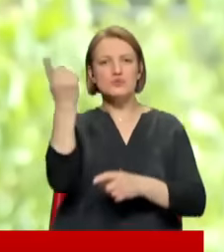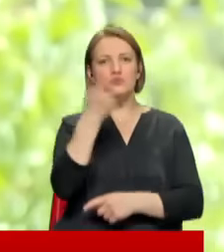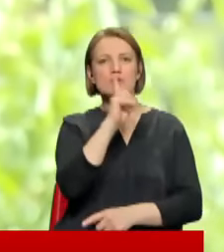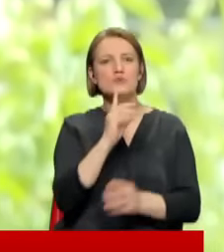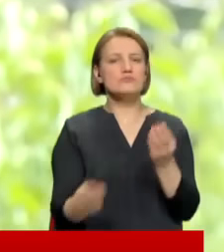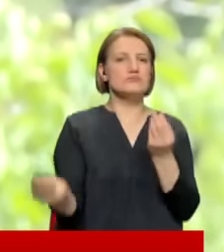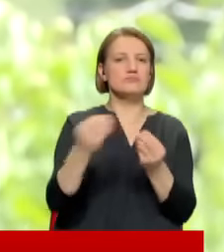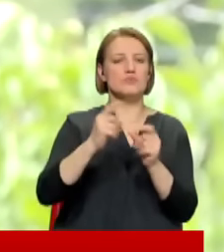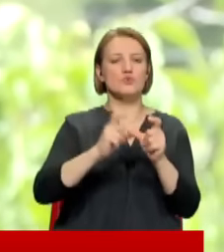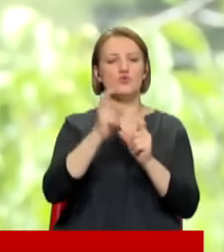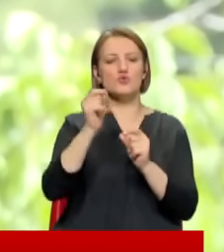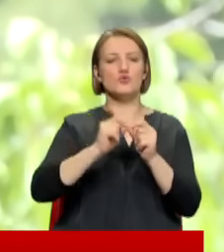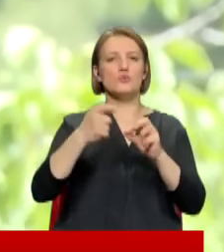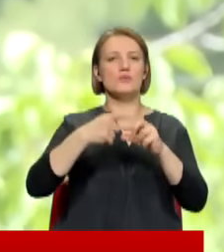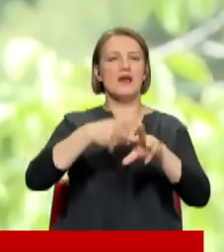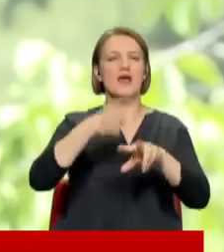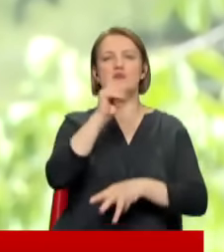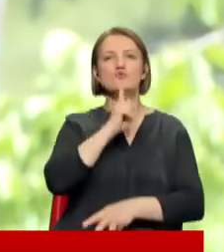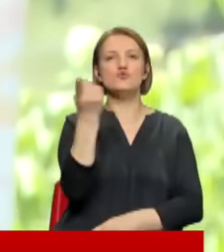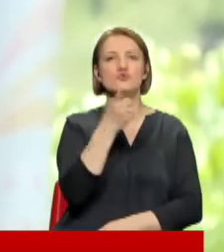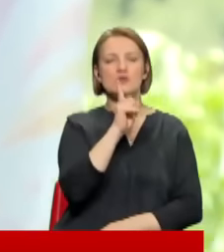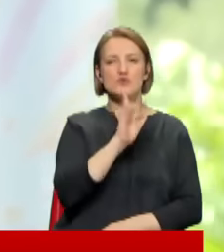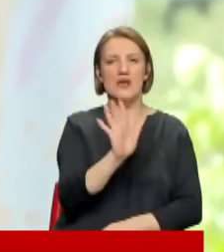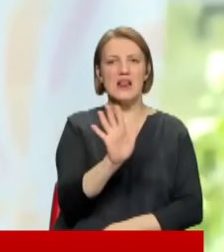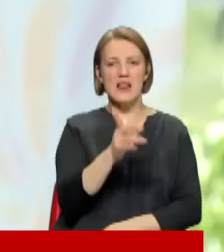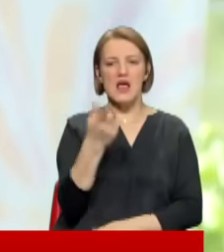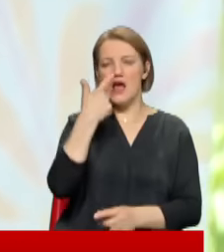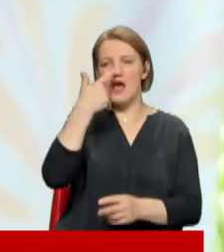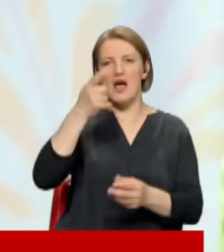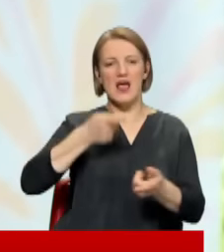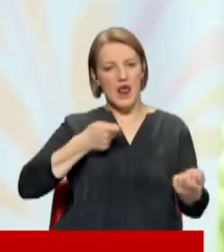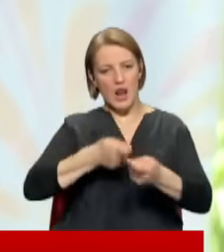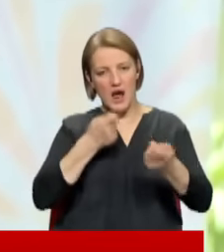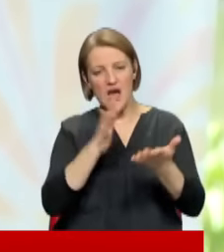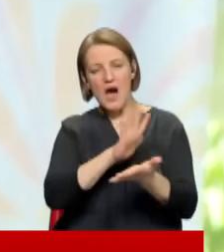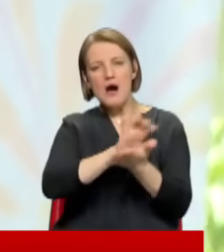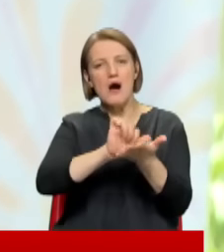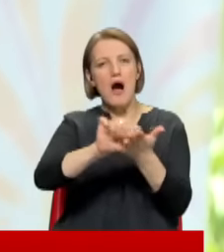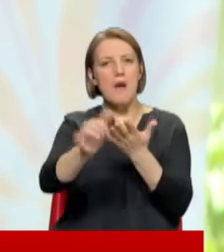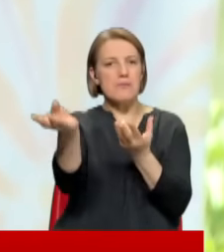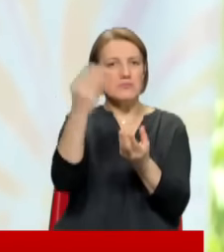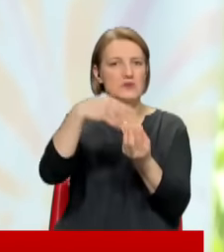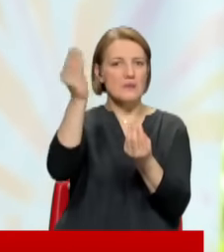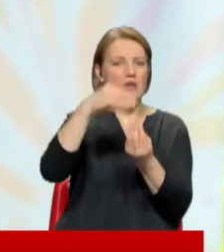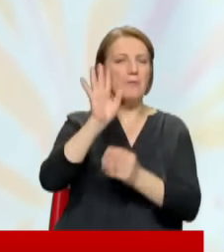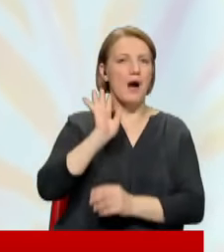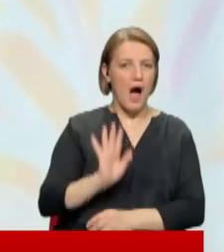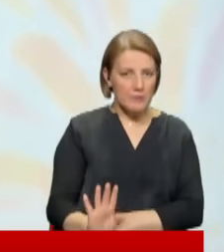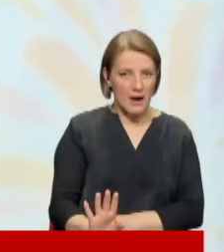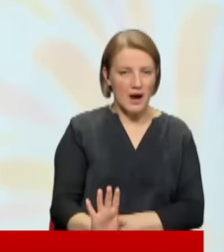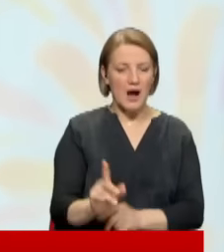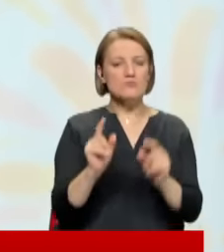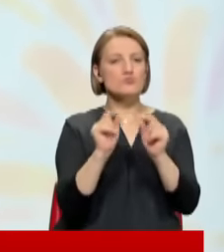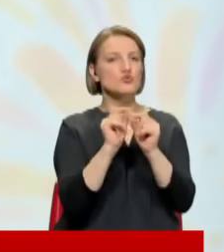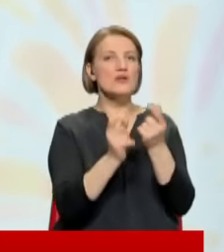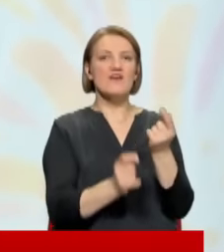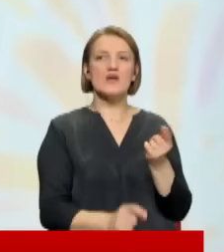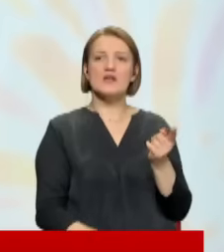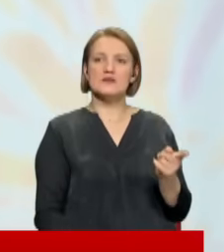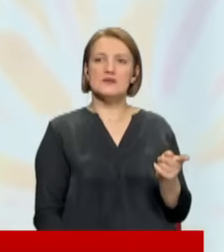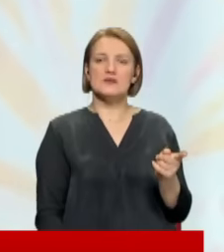gübre %150 artmış, ilaç artmış, her şey artmış ama buğday